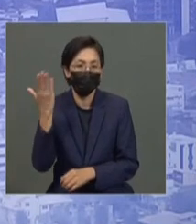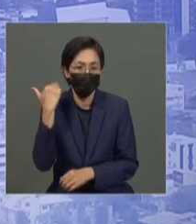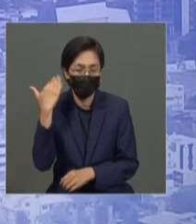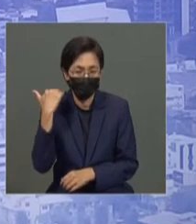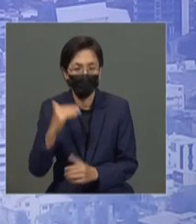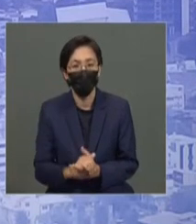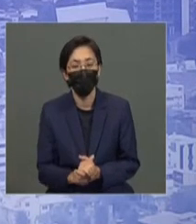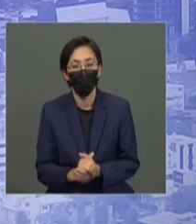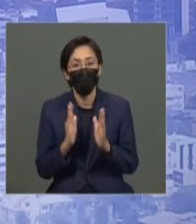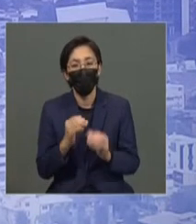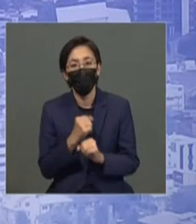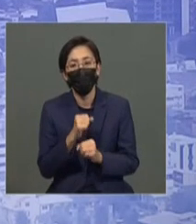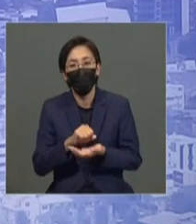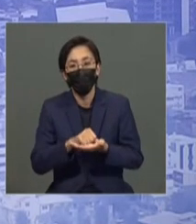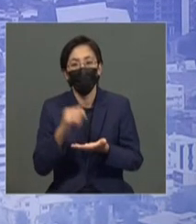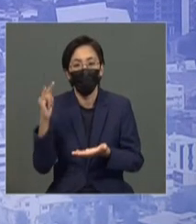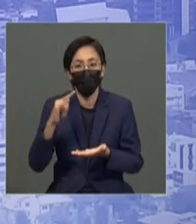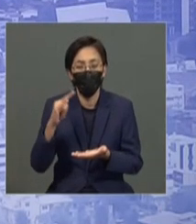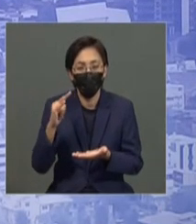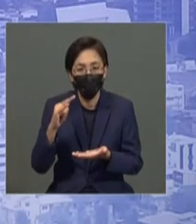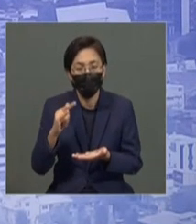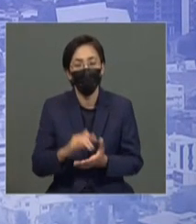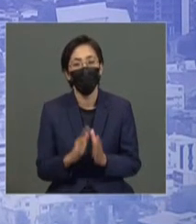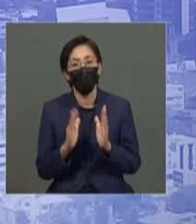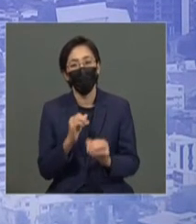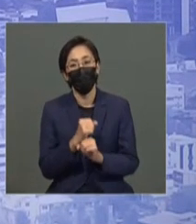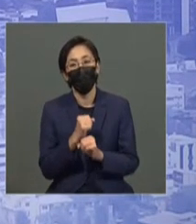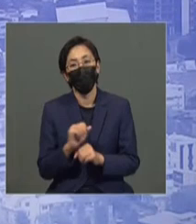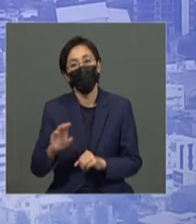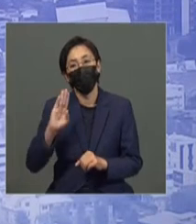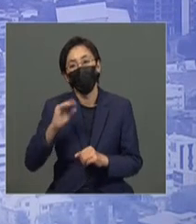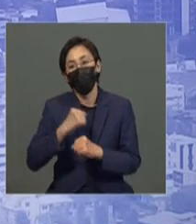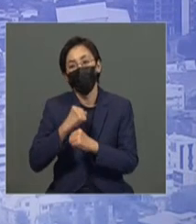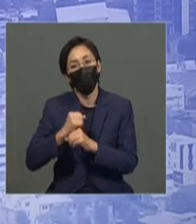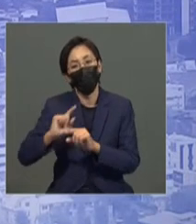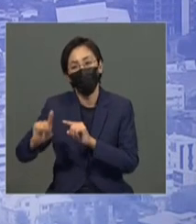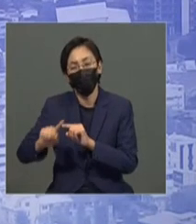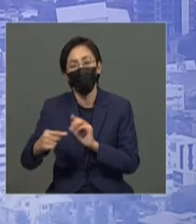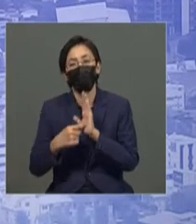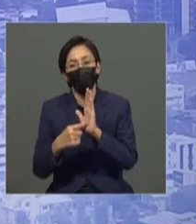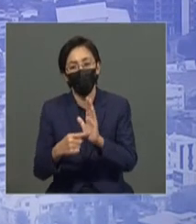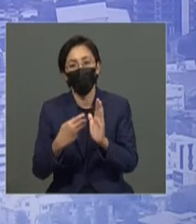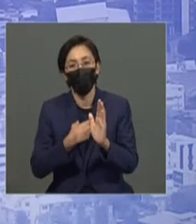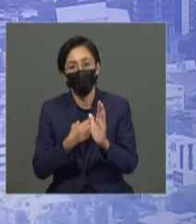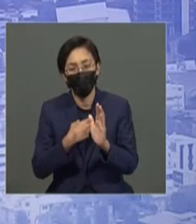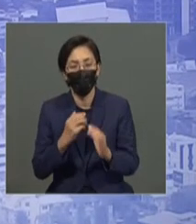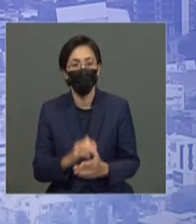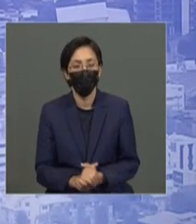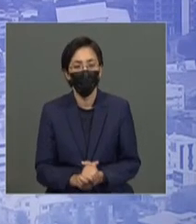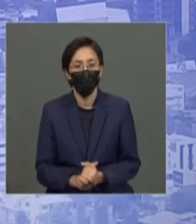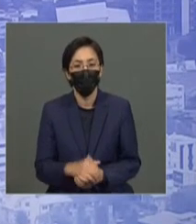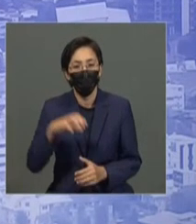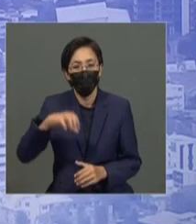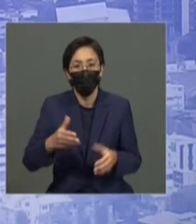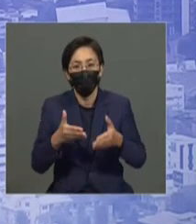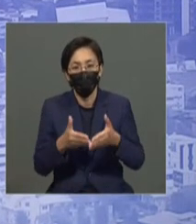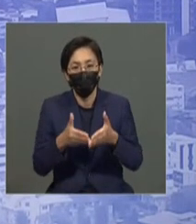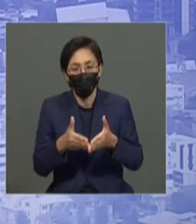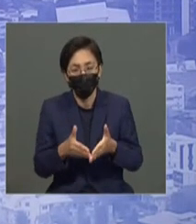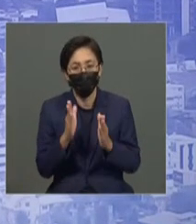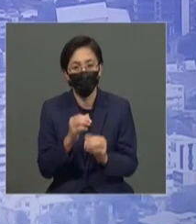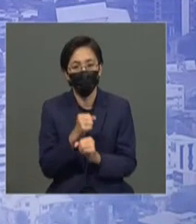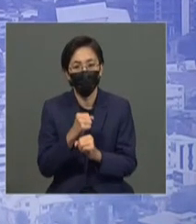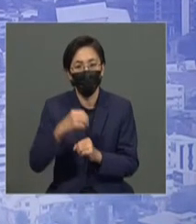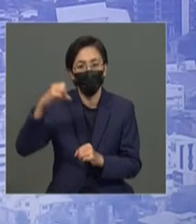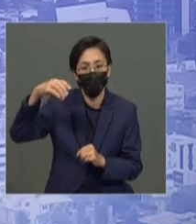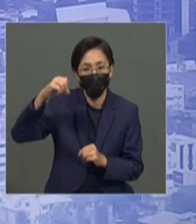งลูกเรือกัปตันฟรอนต์ไลน์แล้วก็พนักงานออฟฟิศทั้งหลายรวมทั้งในส่วนของการท่าเรือพนักงานการ